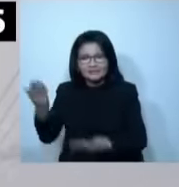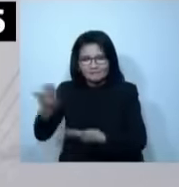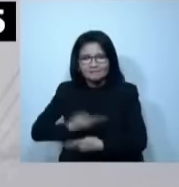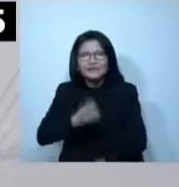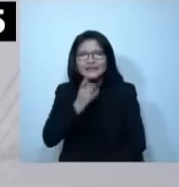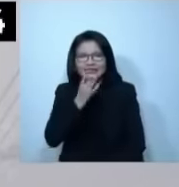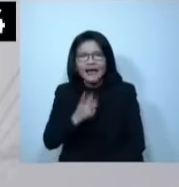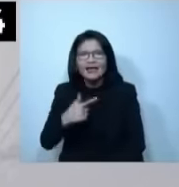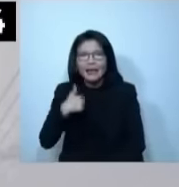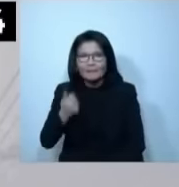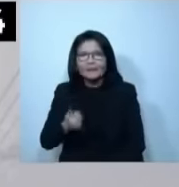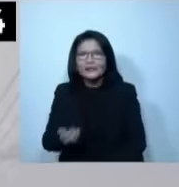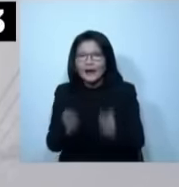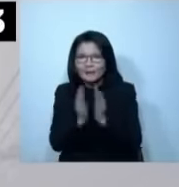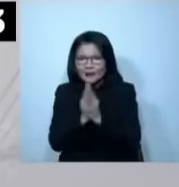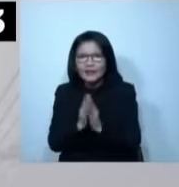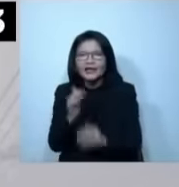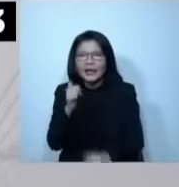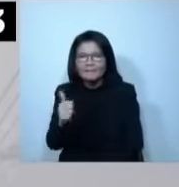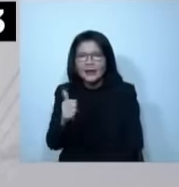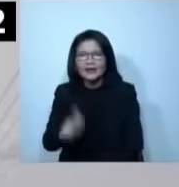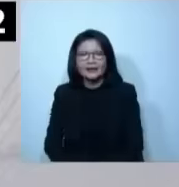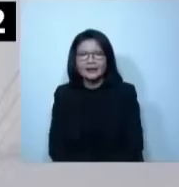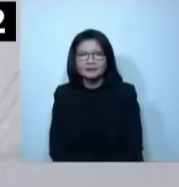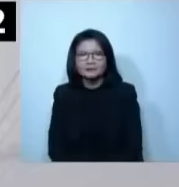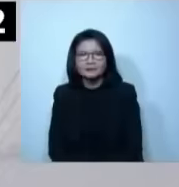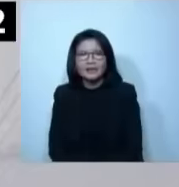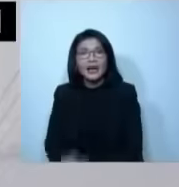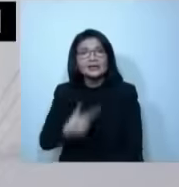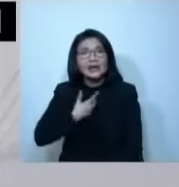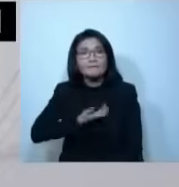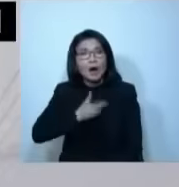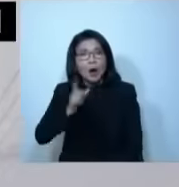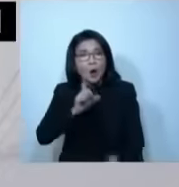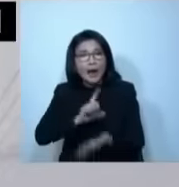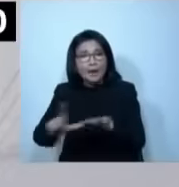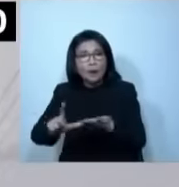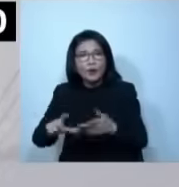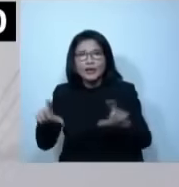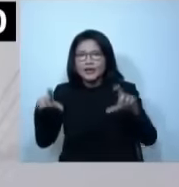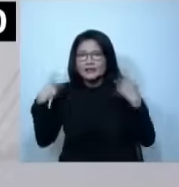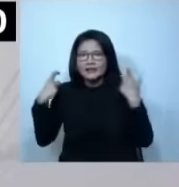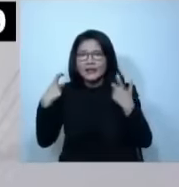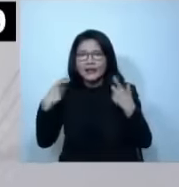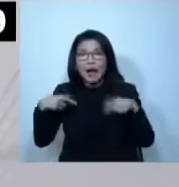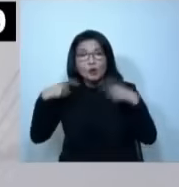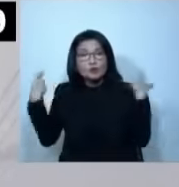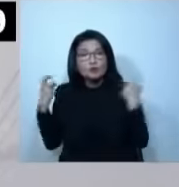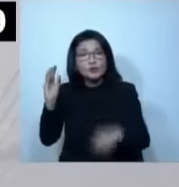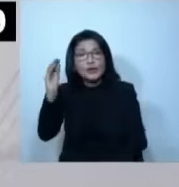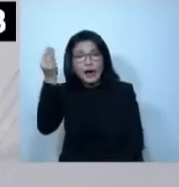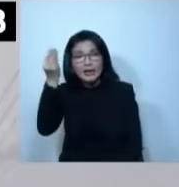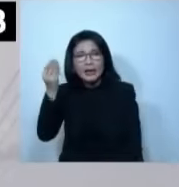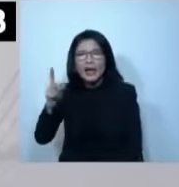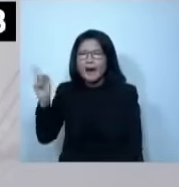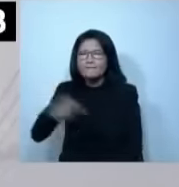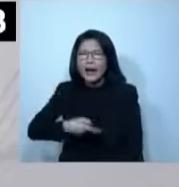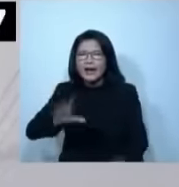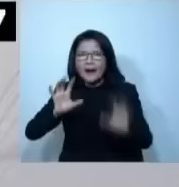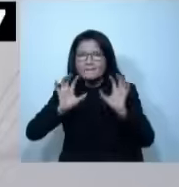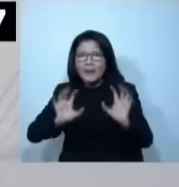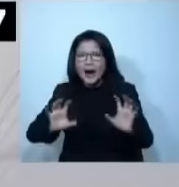mereka bisa beribadah dengan baik. Dan kalau boleh saya laporkan, dalam sejarah Gubernur Jakarta yang paling